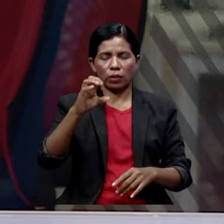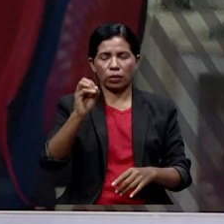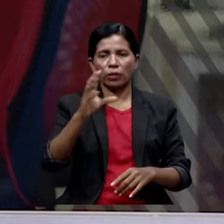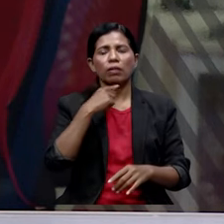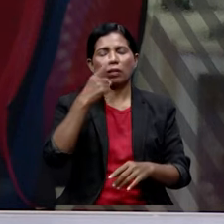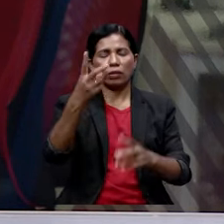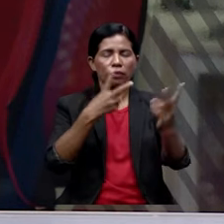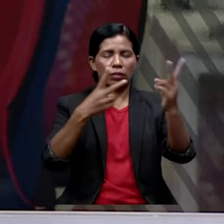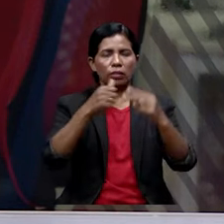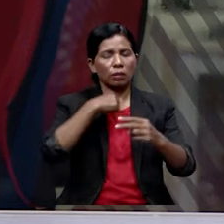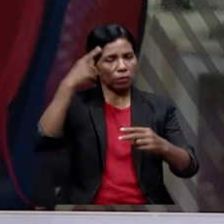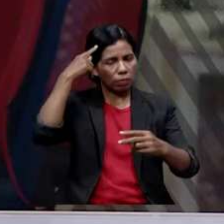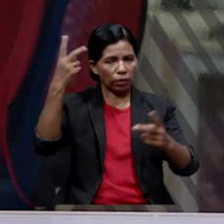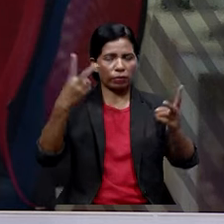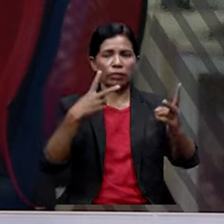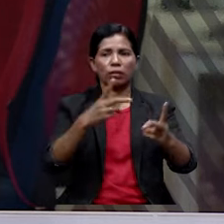greor